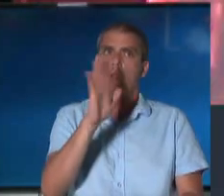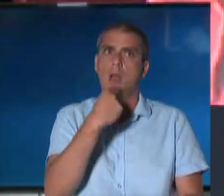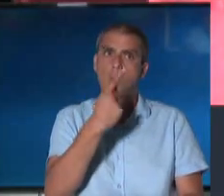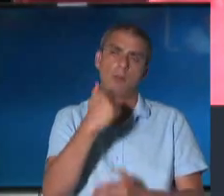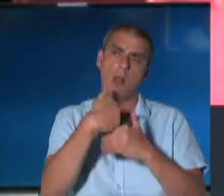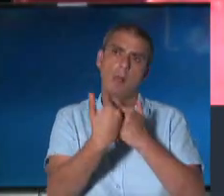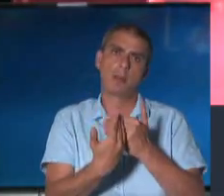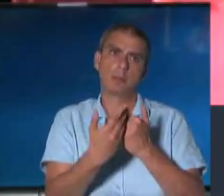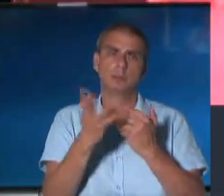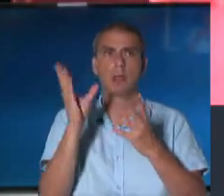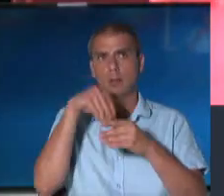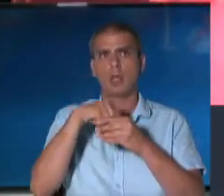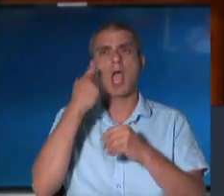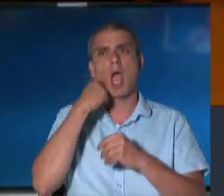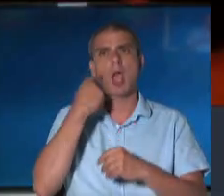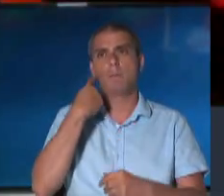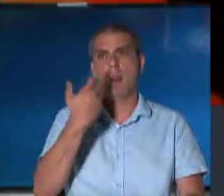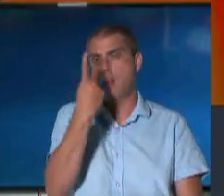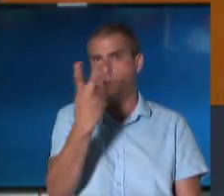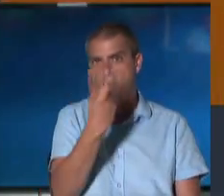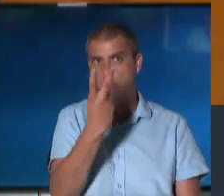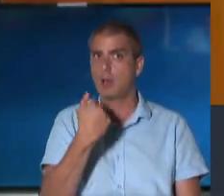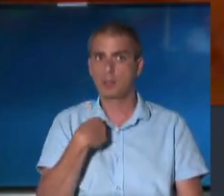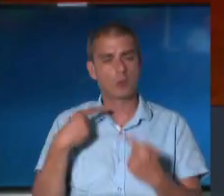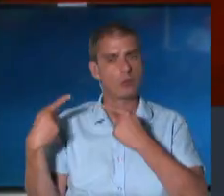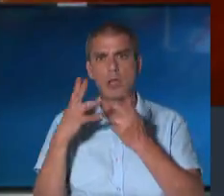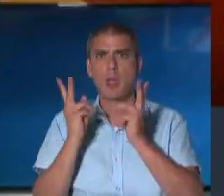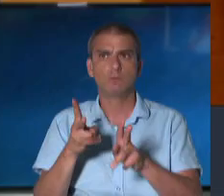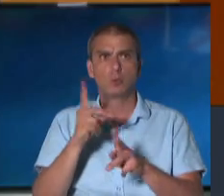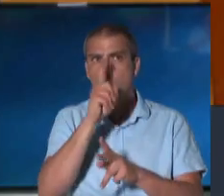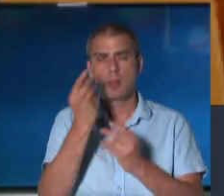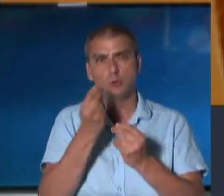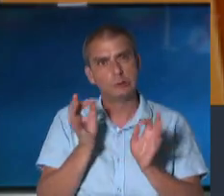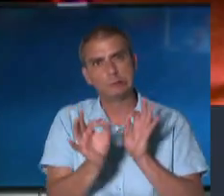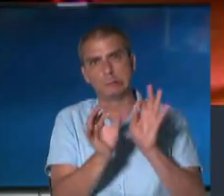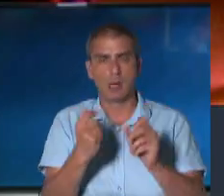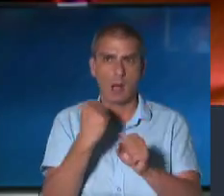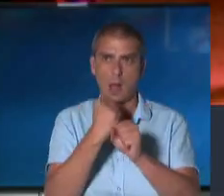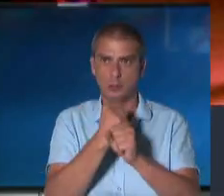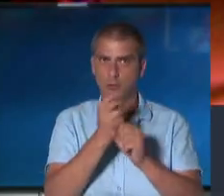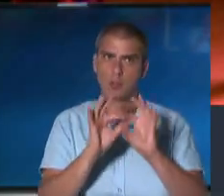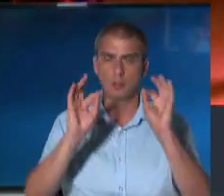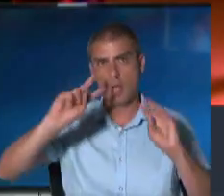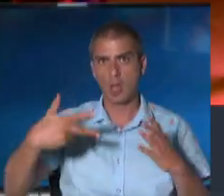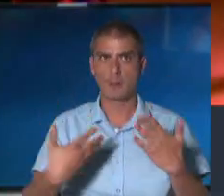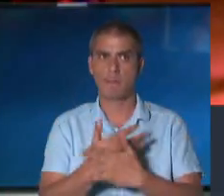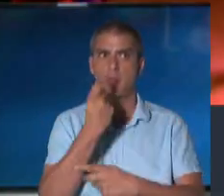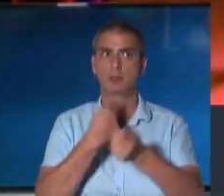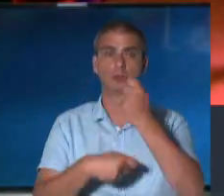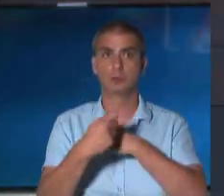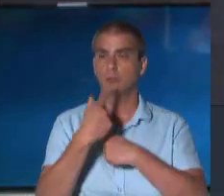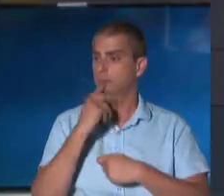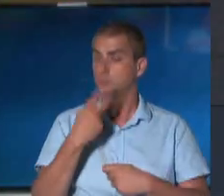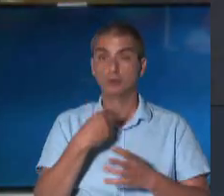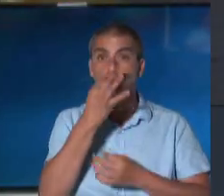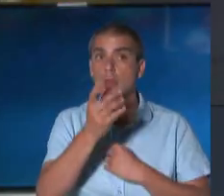הן מתפרנסות כשבצילן עבר פלילי. אנחנו אימתנו אותן עם האפשרות שמישהו דוחף אותן למאבק לפתיחת העסק מחדש. שוב